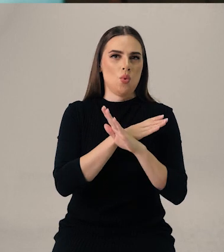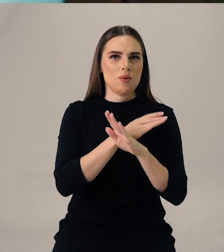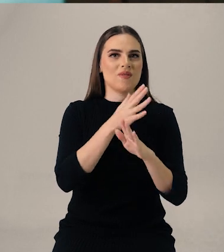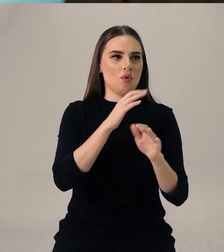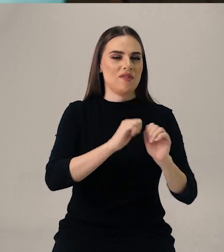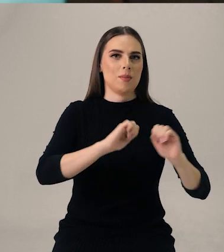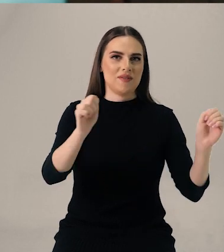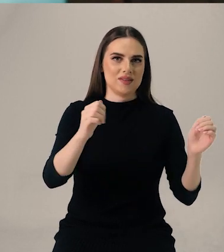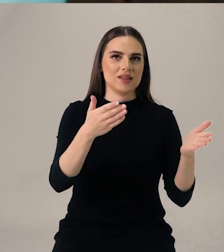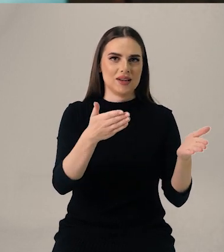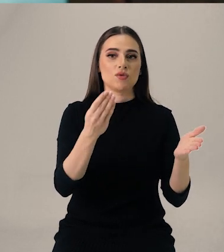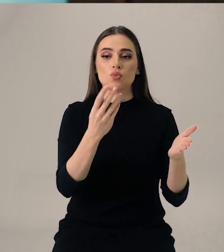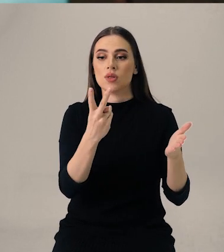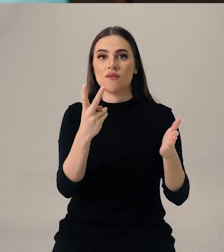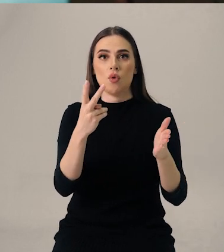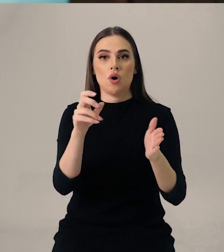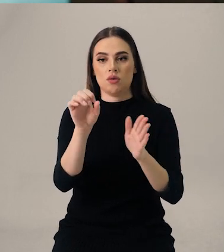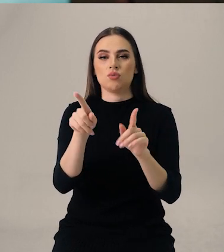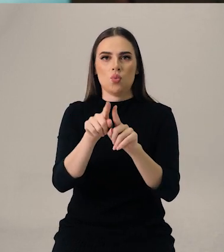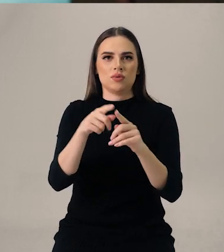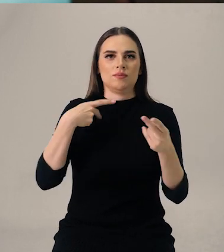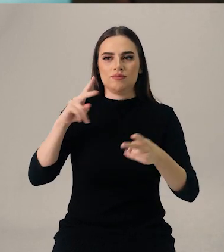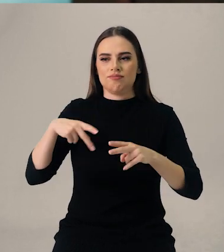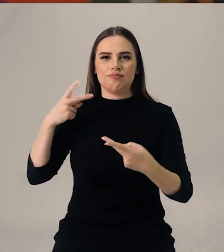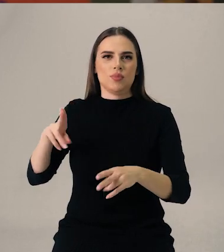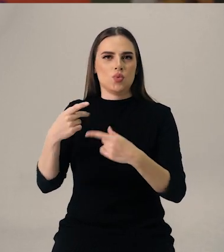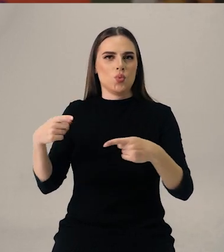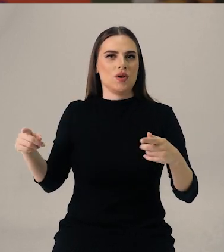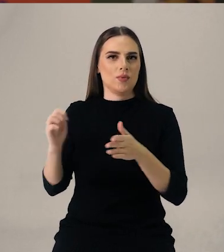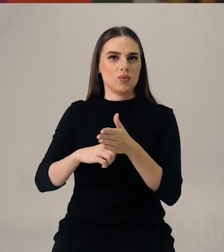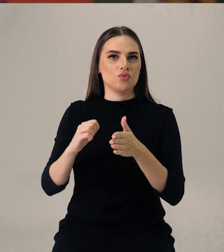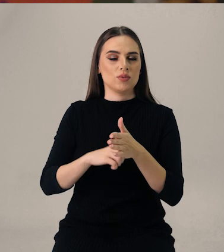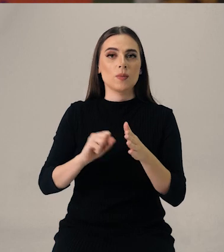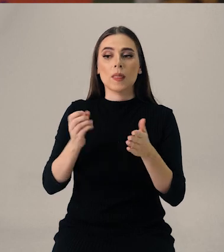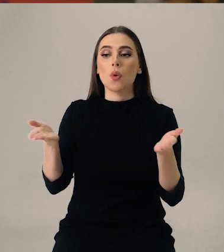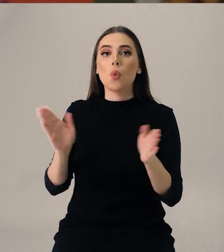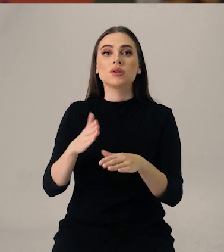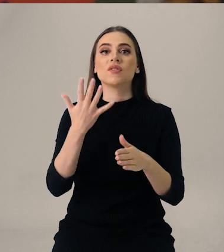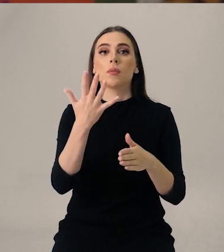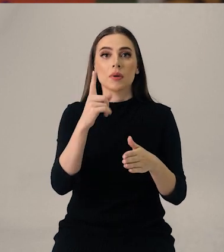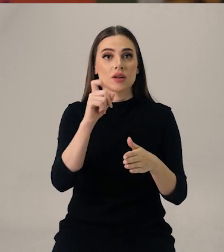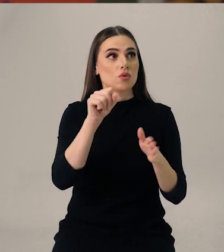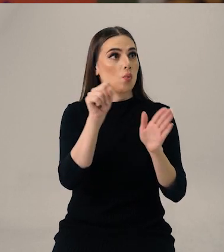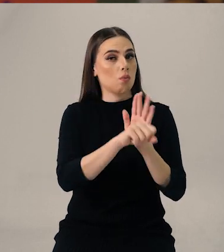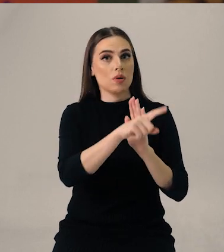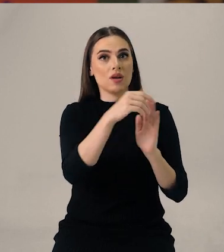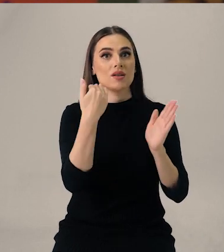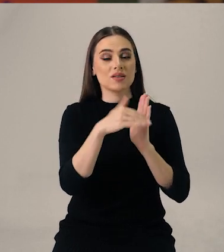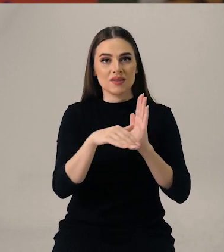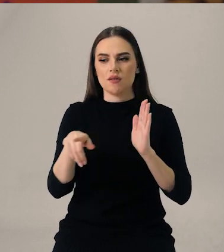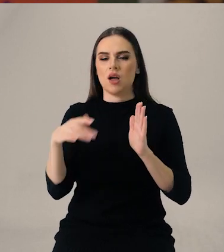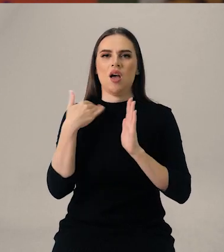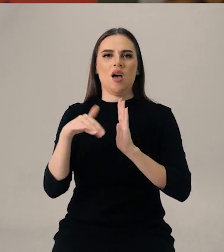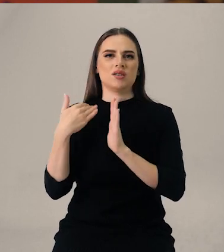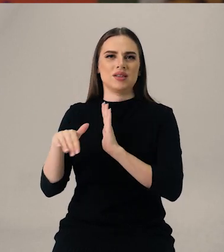полученных во время взрыва. Еще 2 участников скончались при других обстоятельствах. А оставшихся 5 за убийство императора казнили в